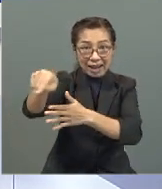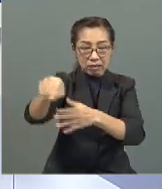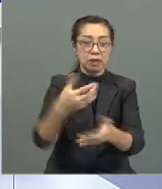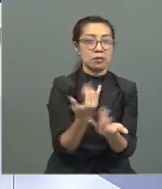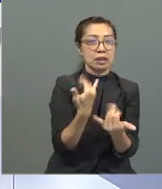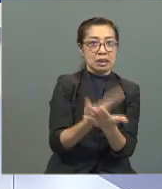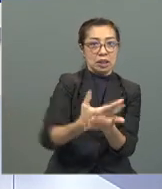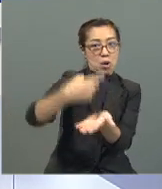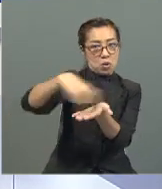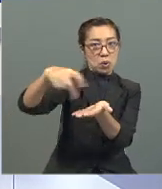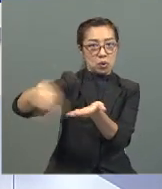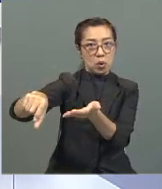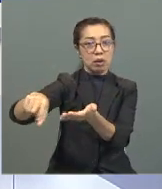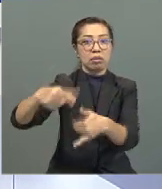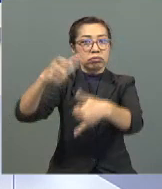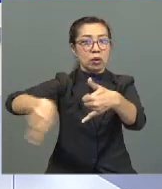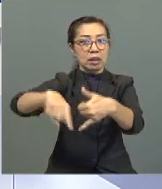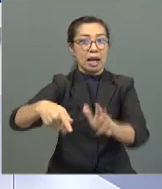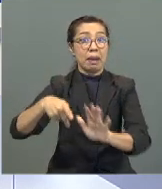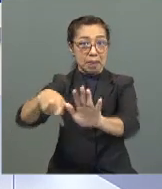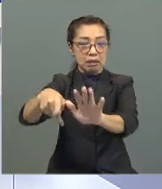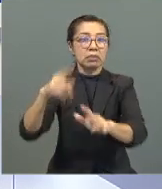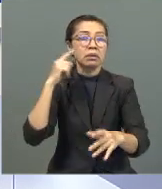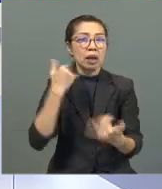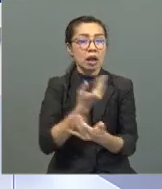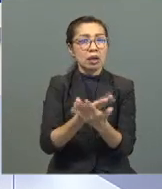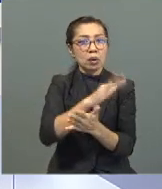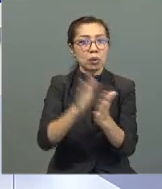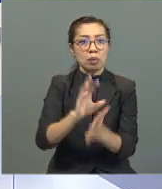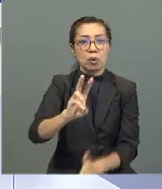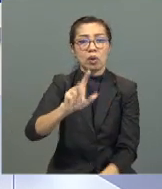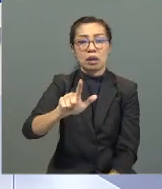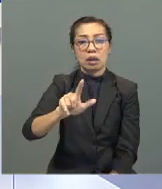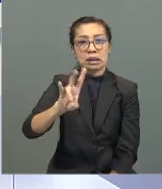วันนี้เป็นวันแรกนะคะที่ธนาคารเพื่อการเกษตรและสหกรณ์การเกษตรหรือว่าธกสโอนเงินให้กับเกษตรกรกลุ่มแรกที่ผ่านการตรวจสอบสิทธิ์และรับเงินเยียวยา5,000บาทเป็นเวลา 3เดือนจำนวน 6